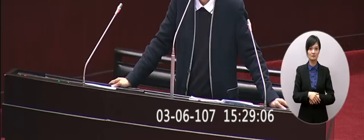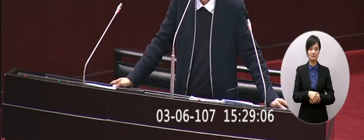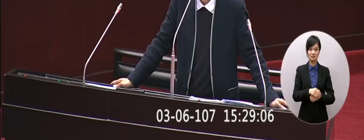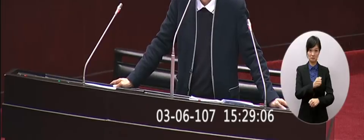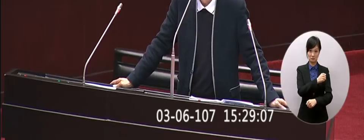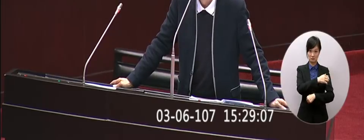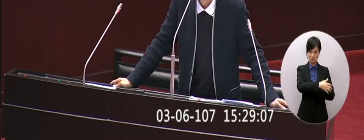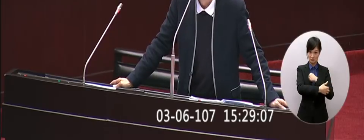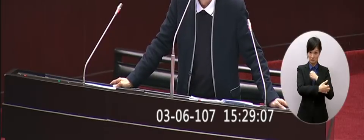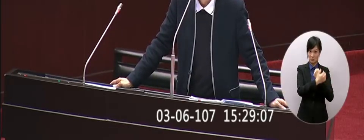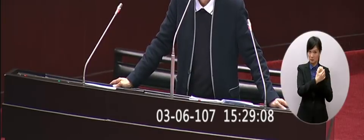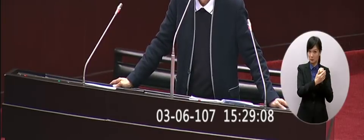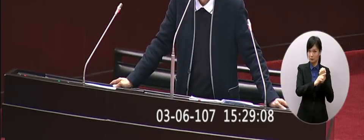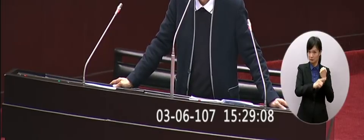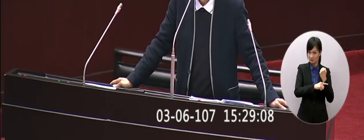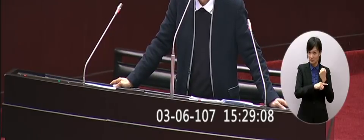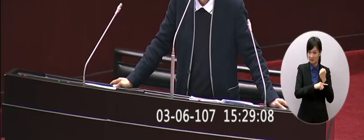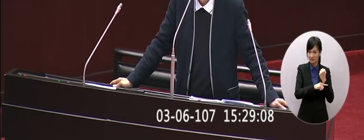长提案。